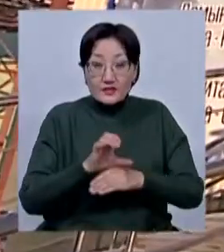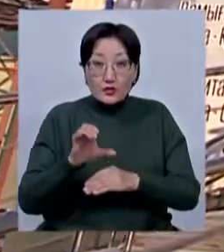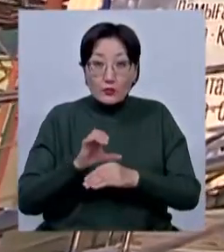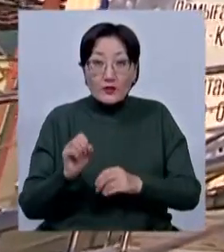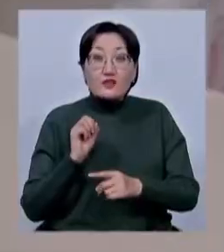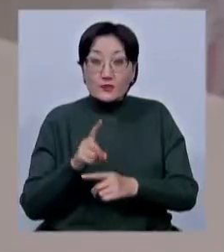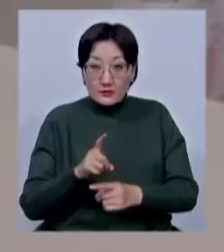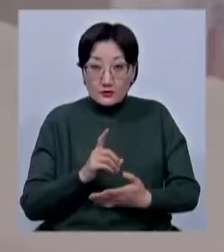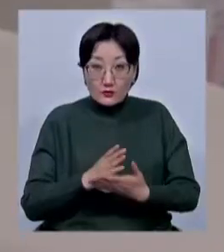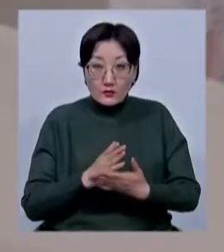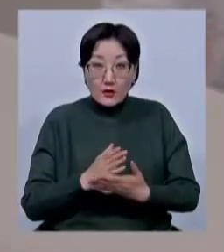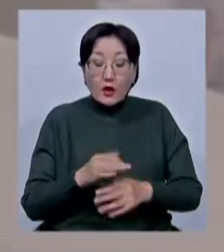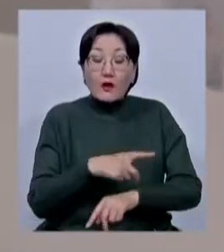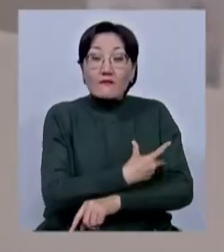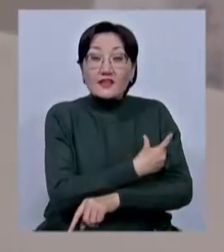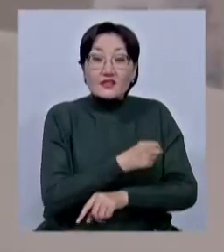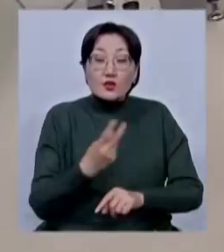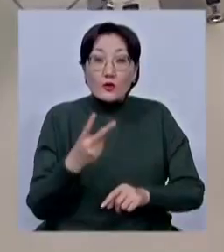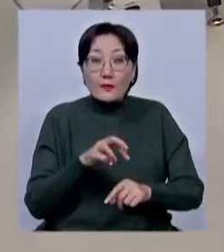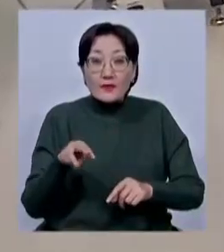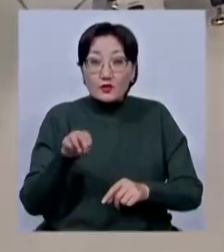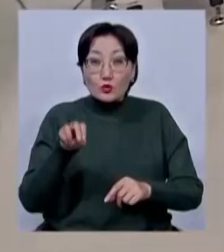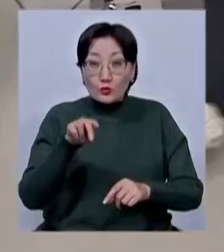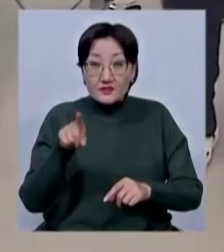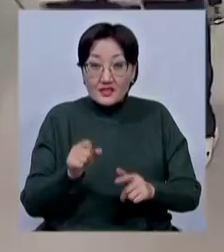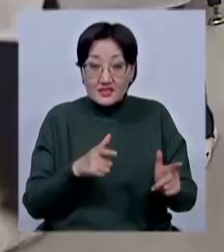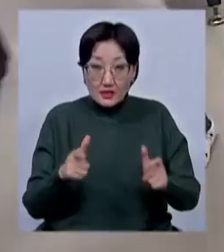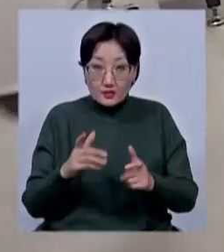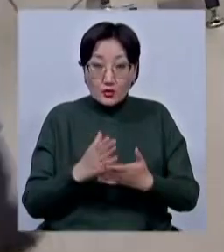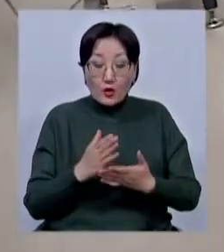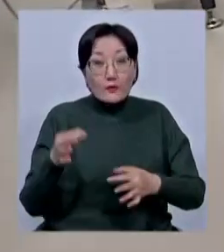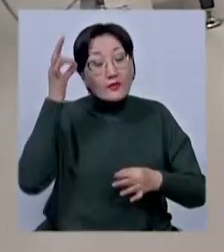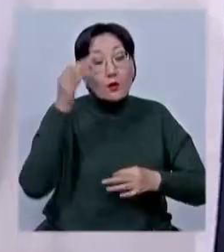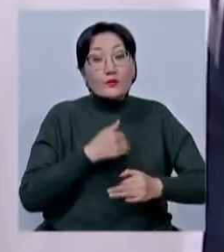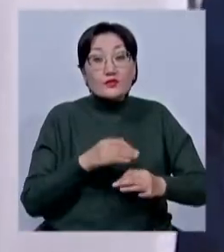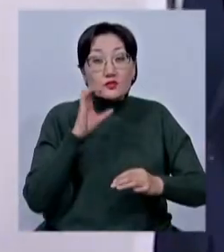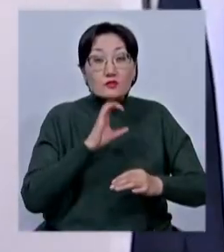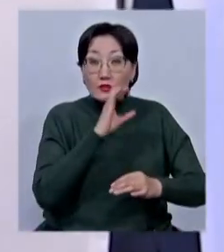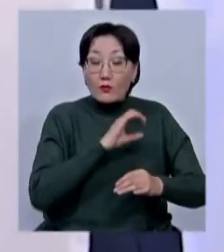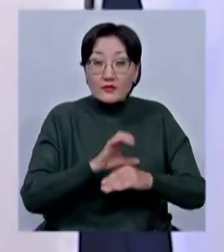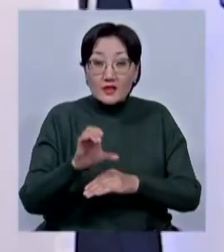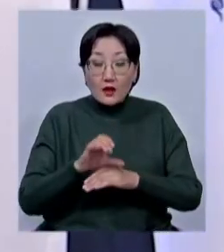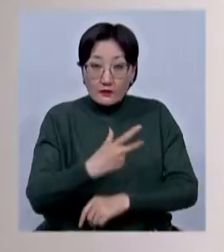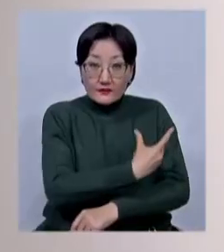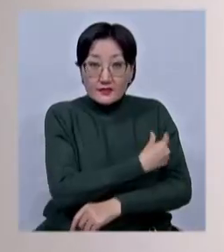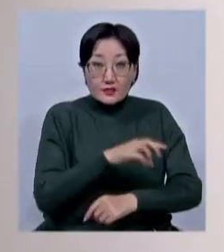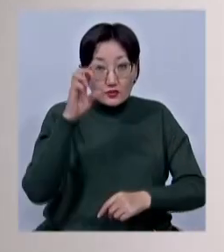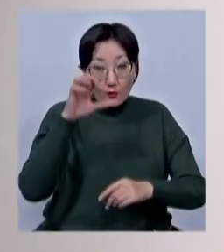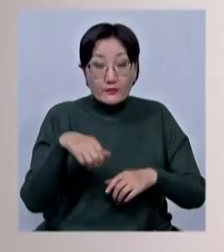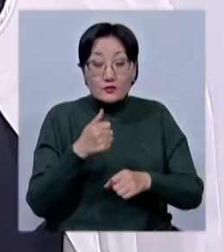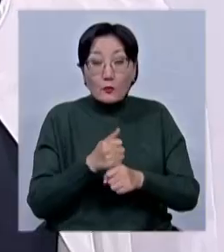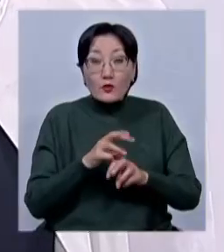пәрмен берген. Онда вакцинаның 2 миллион дозасы дайындалмақ. Еске салайын, солтүстікте шығарылатын вакцина мемлекет